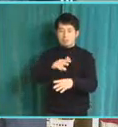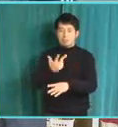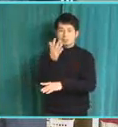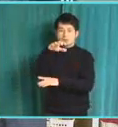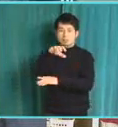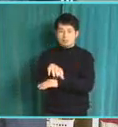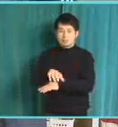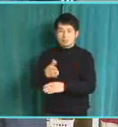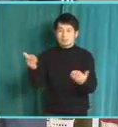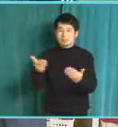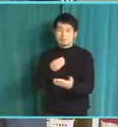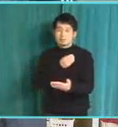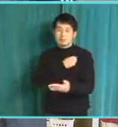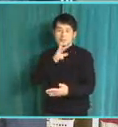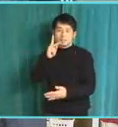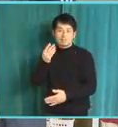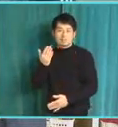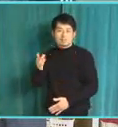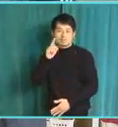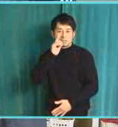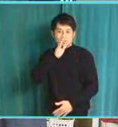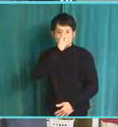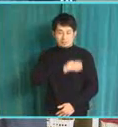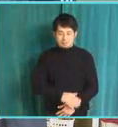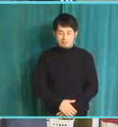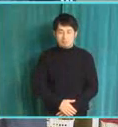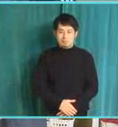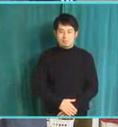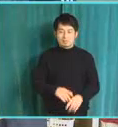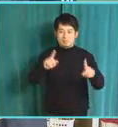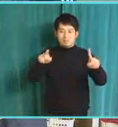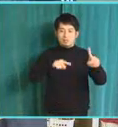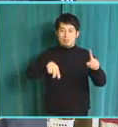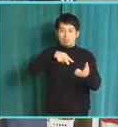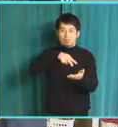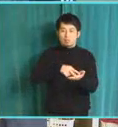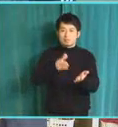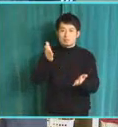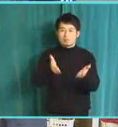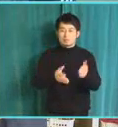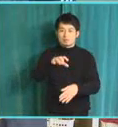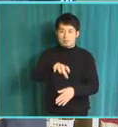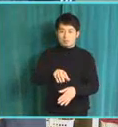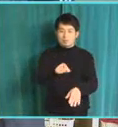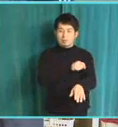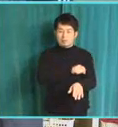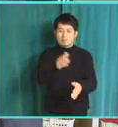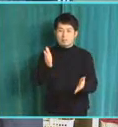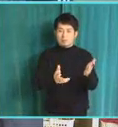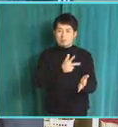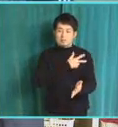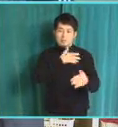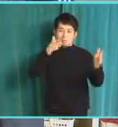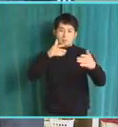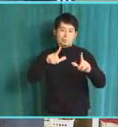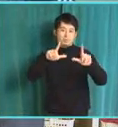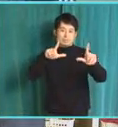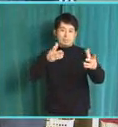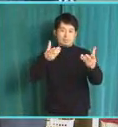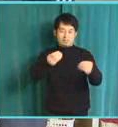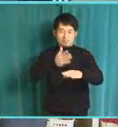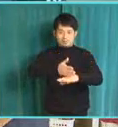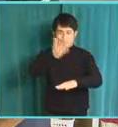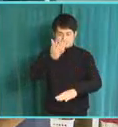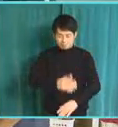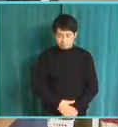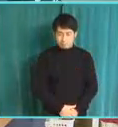。広報小田原、この時間は公立保育園の臨時保育士募集のお知らせをお送りしました。杉田さん、武井さん、ありが